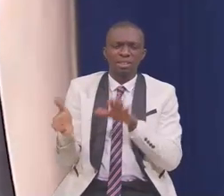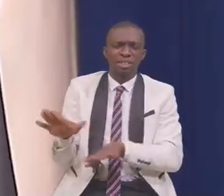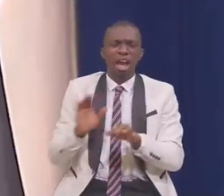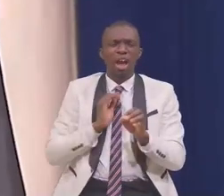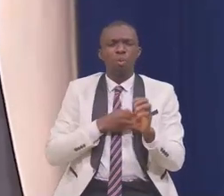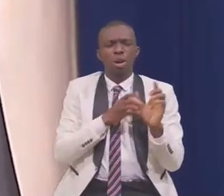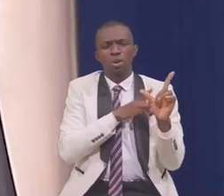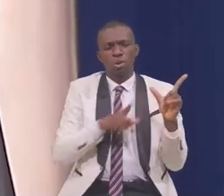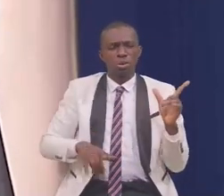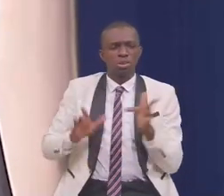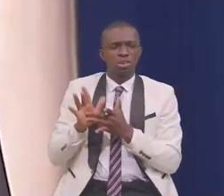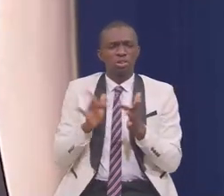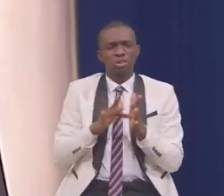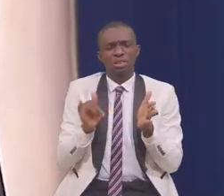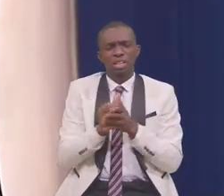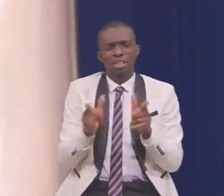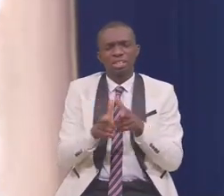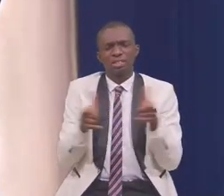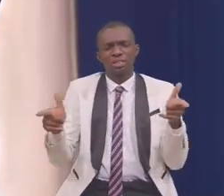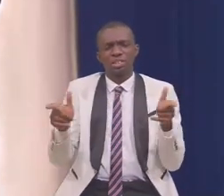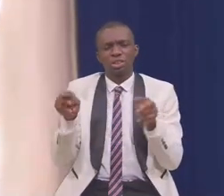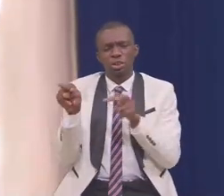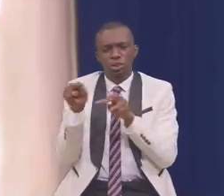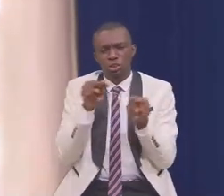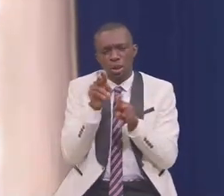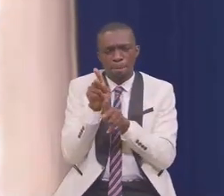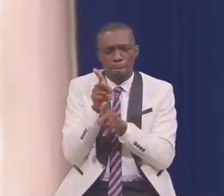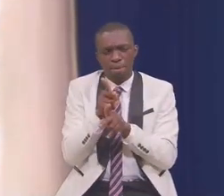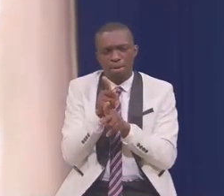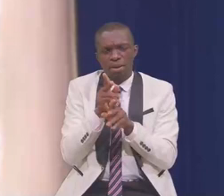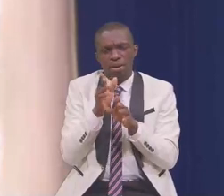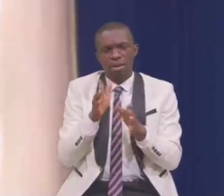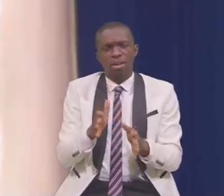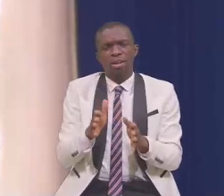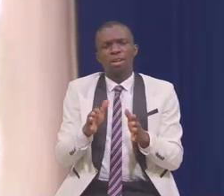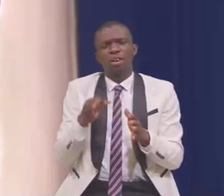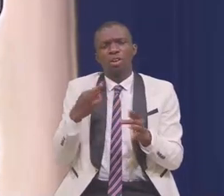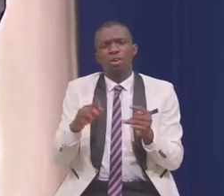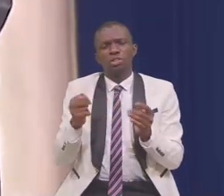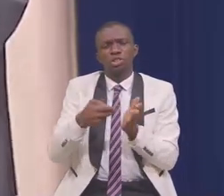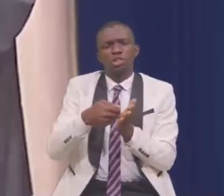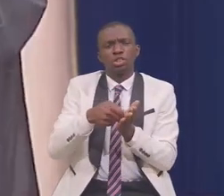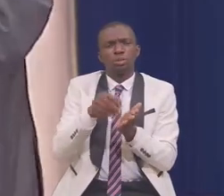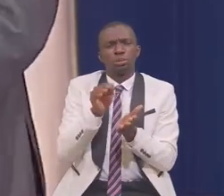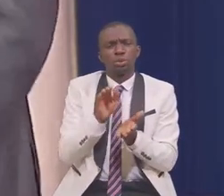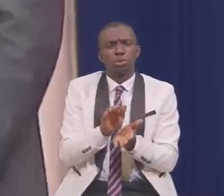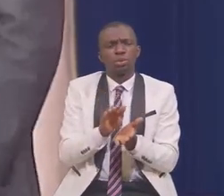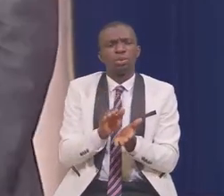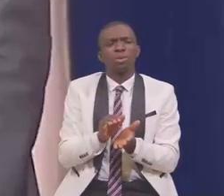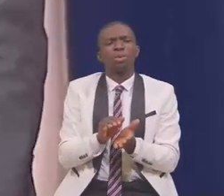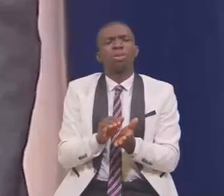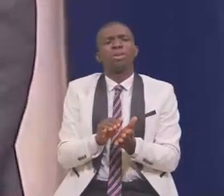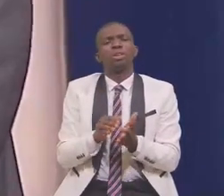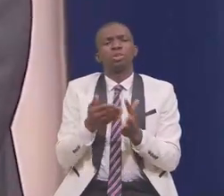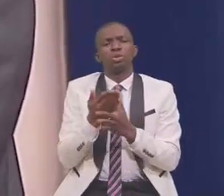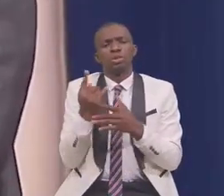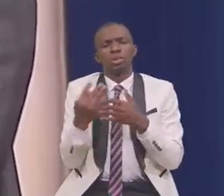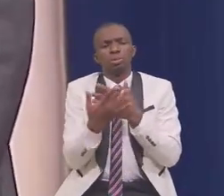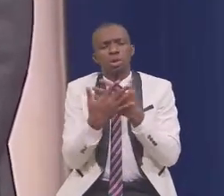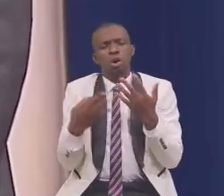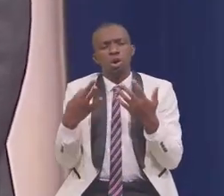d'une alliance éternelle, notre Seigneur Jésus. Voyez le prix là-bas. Le sang d'une alliance éternelle vous